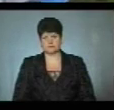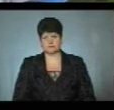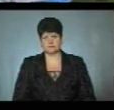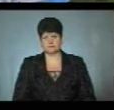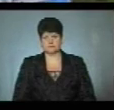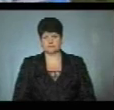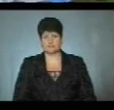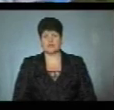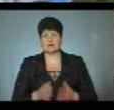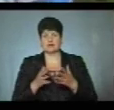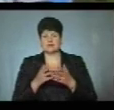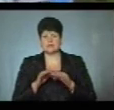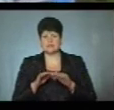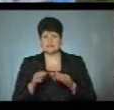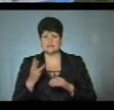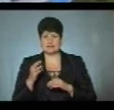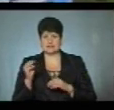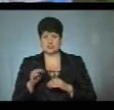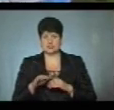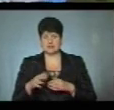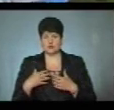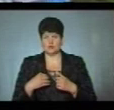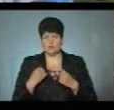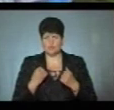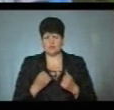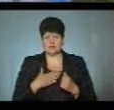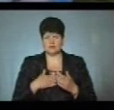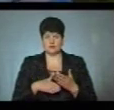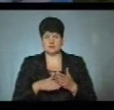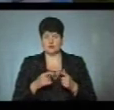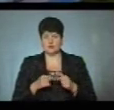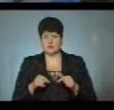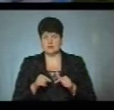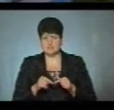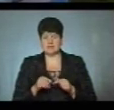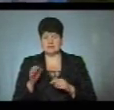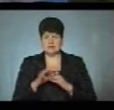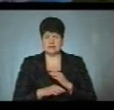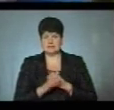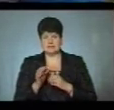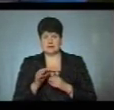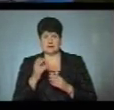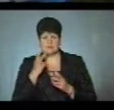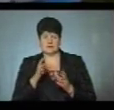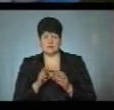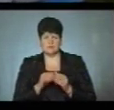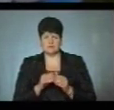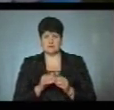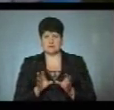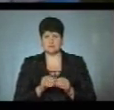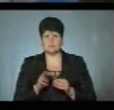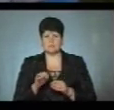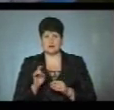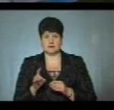Загальна кількість дітей на сьогодення 3000 дітей здоровили. Наша волонтерська організація «Схід та захід дітей назавжди» разом з мером Тернополя